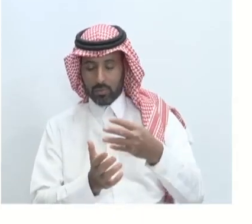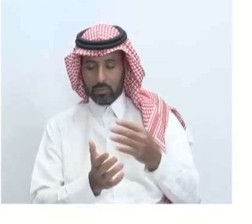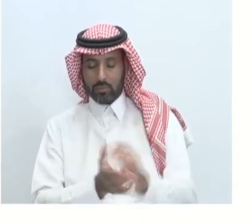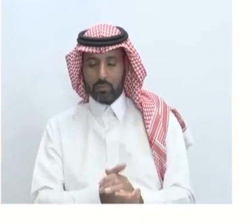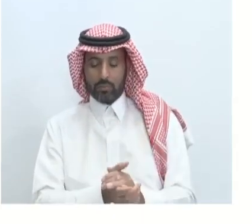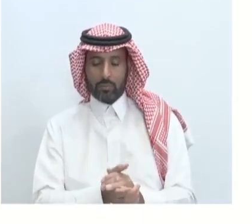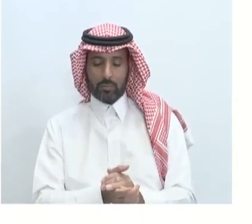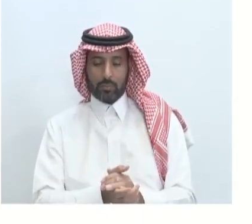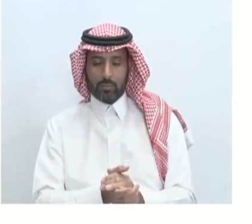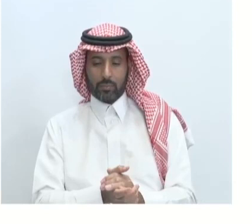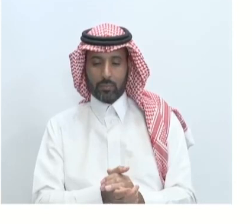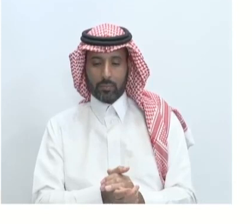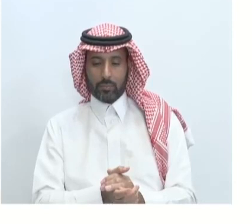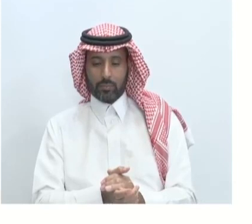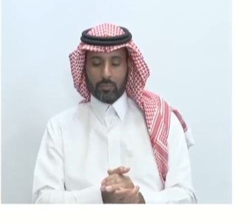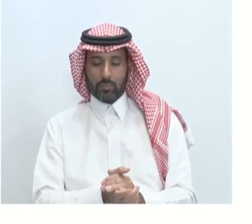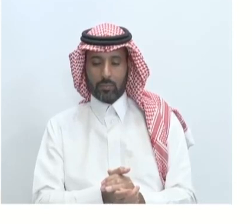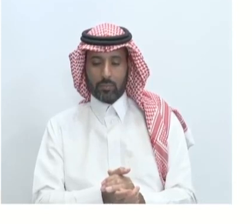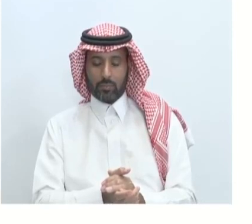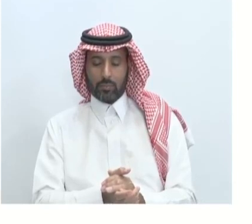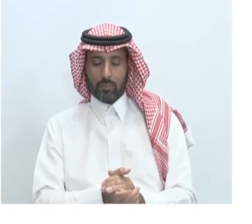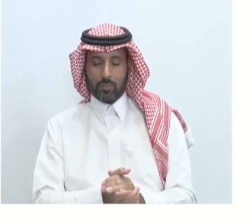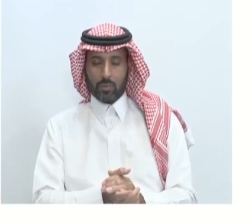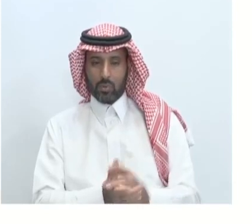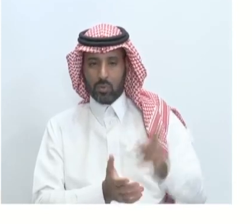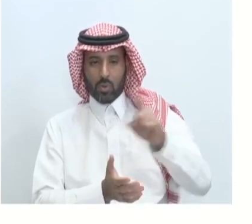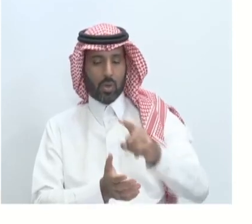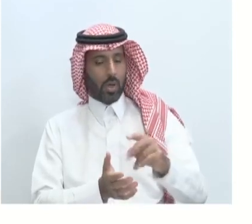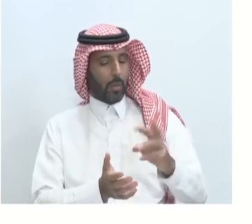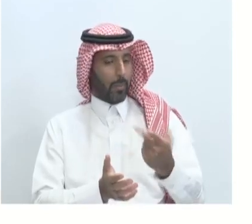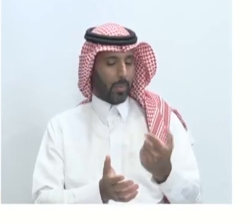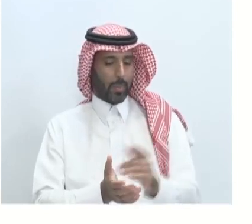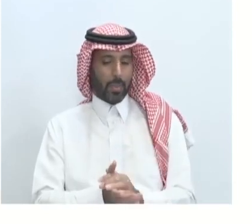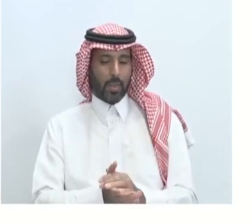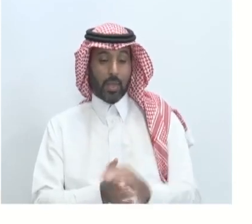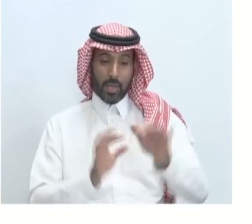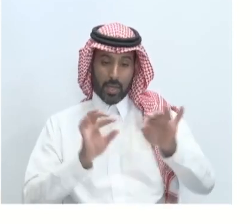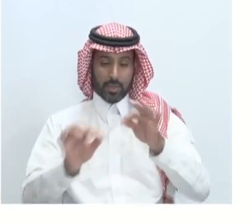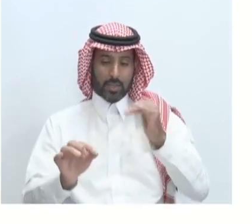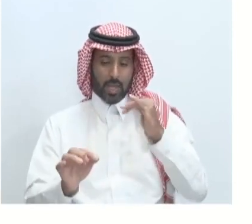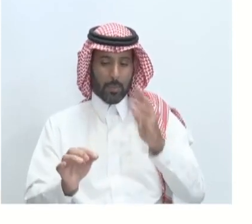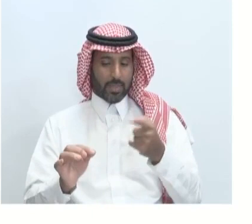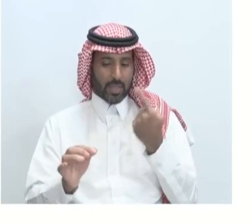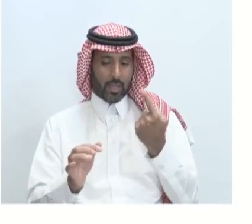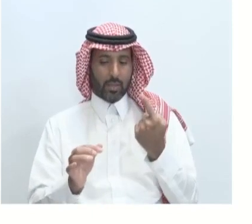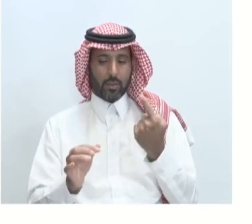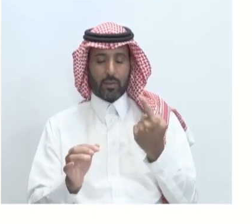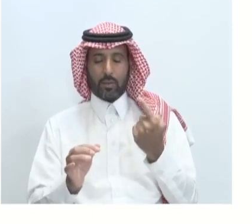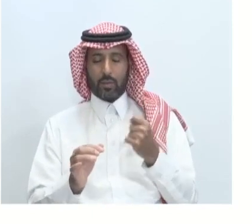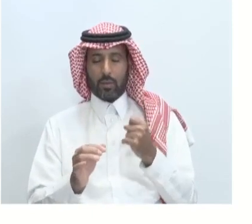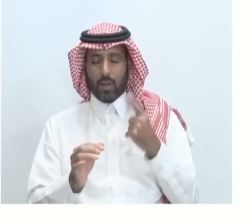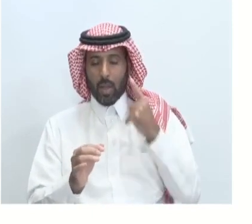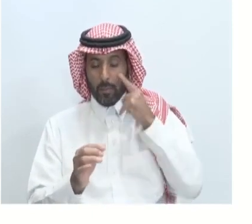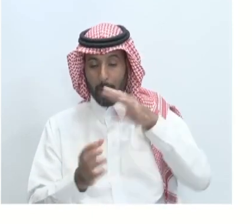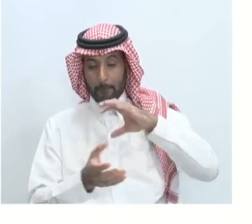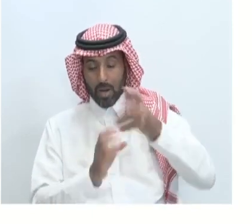بزاويه 45 السؤال رقم اثنين عزيزي الطالب عزيزتي الطالبه اختر الاجابه الصحيحه فيما يلي